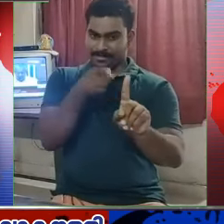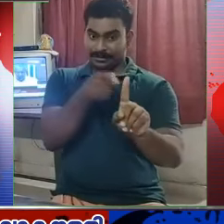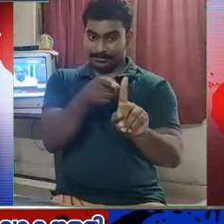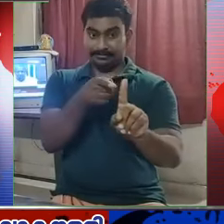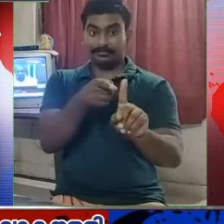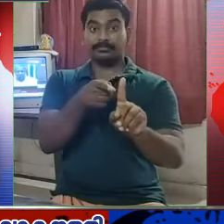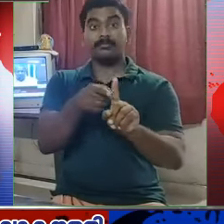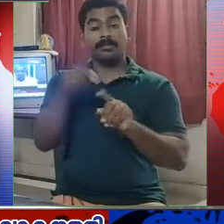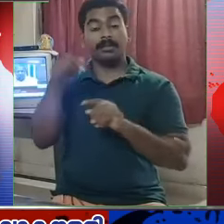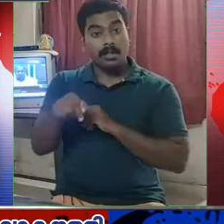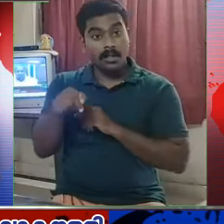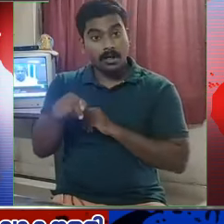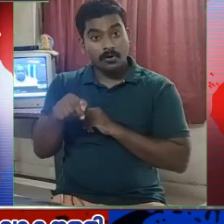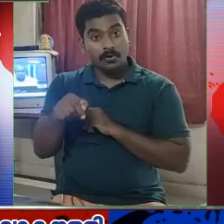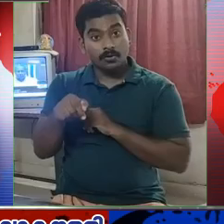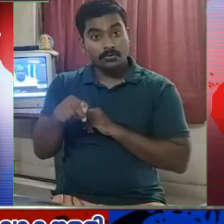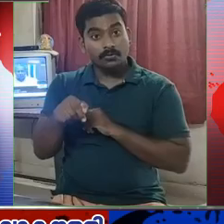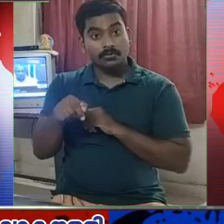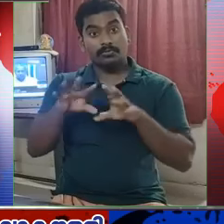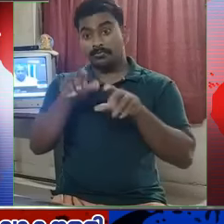ജനുവരി 30-നാണ്,